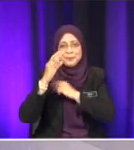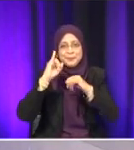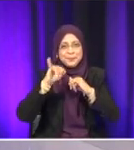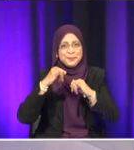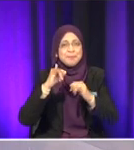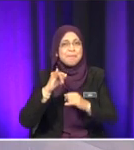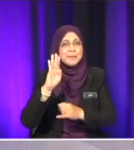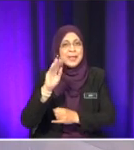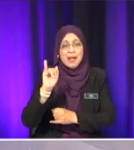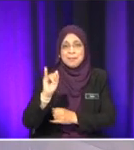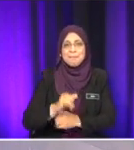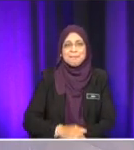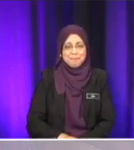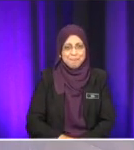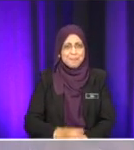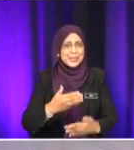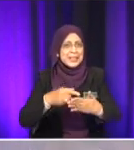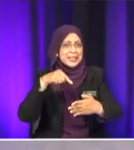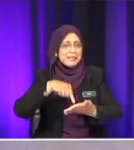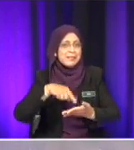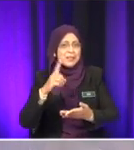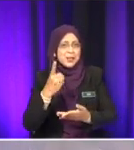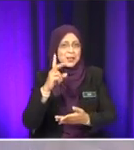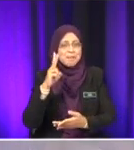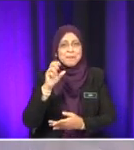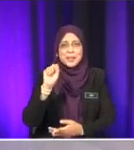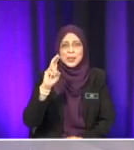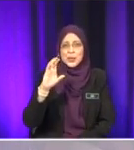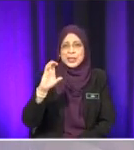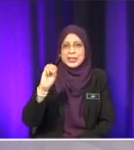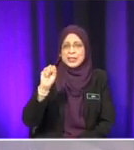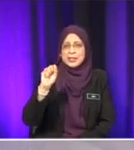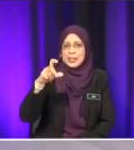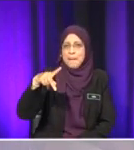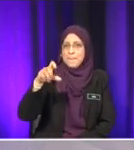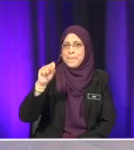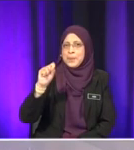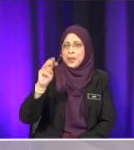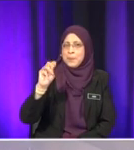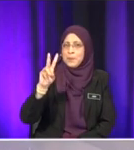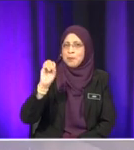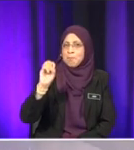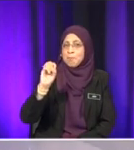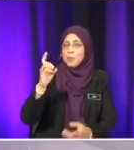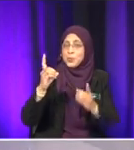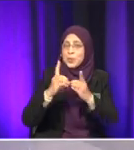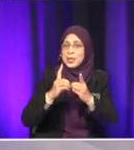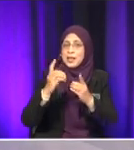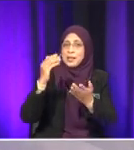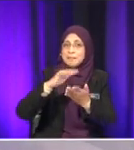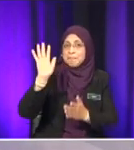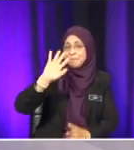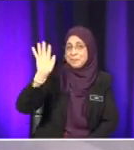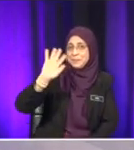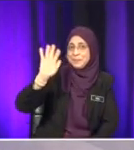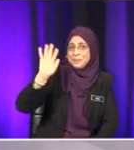sampai di sini saja sukses SPM 2022 Saya doakan kejayaan anda semua lagi Assalamualaikum bye